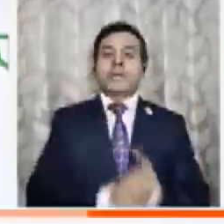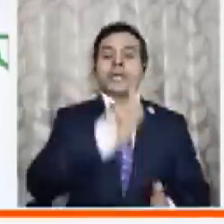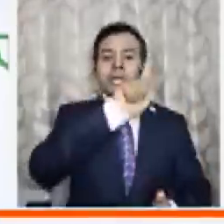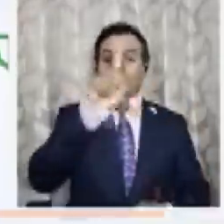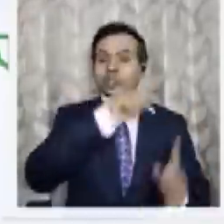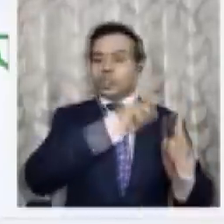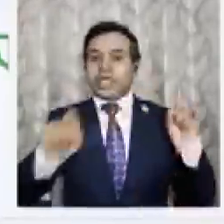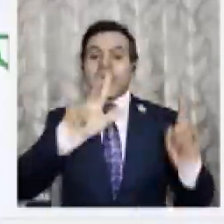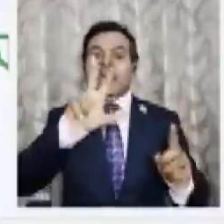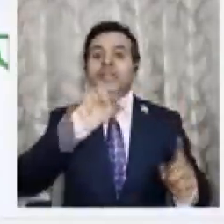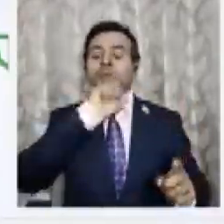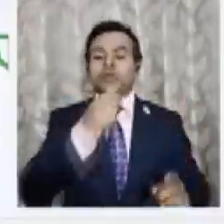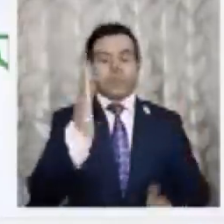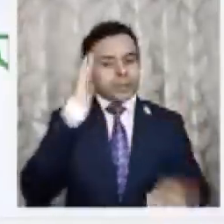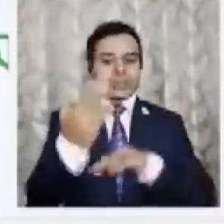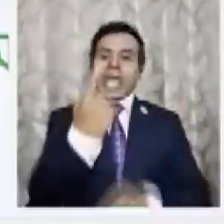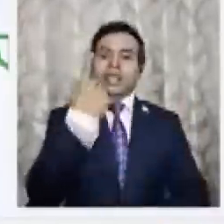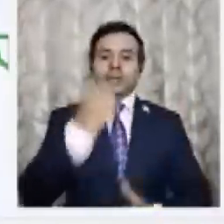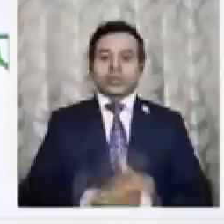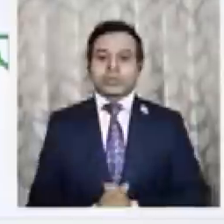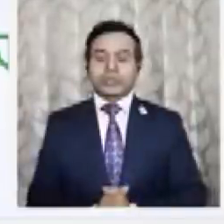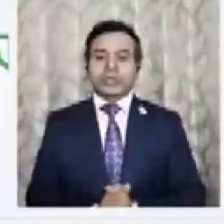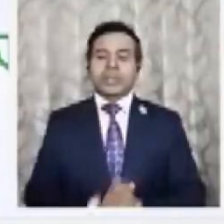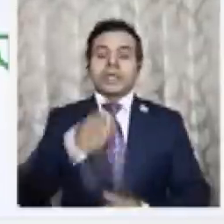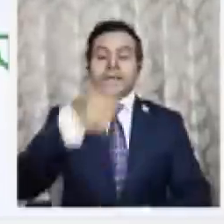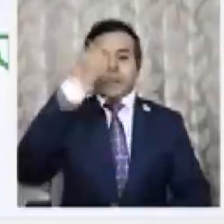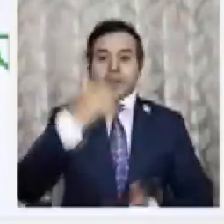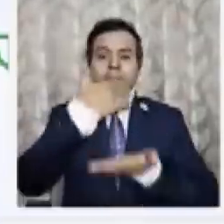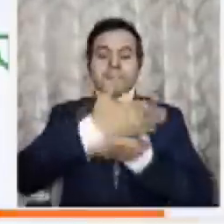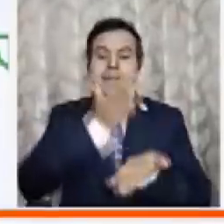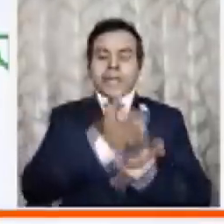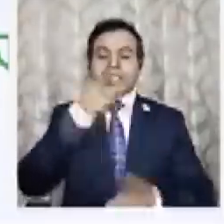61 থেকে 70 10 জন, এবং 71 থেকে 80 বছরের মধ্যে 8 জন।